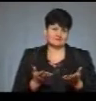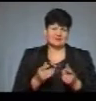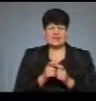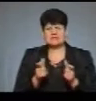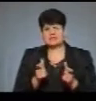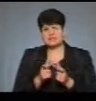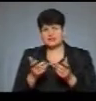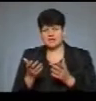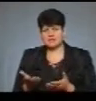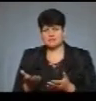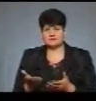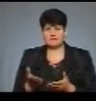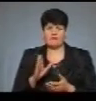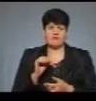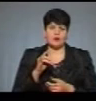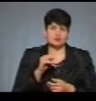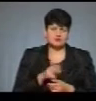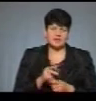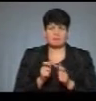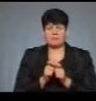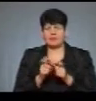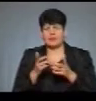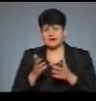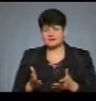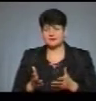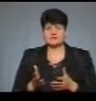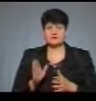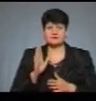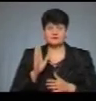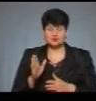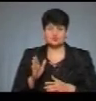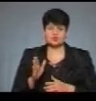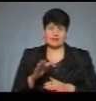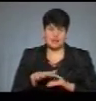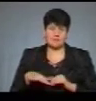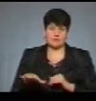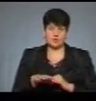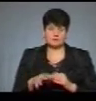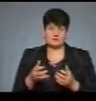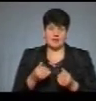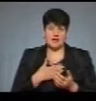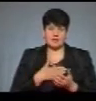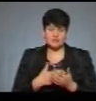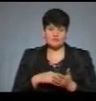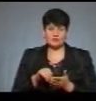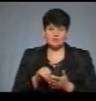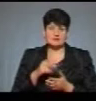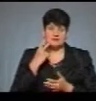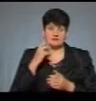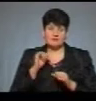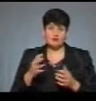квитки, ваучери, білети. Тобто, будучи на площі, беручи активну участь, завжди можна